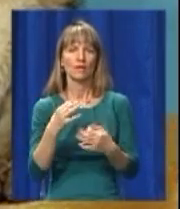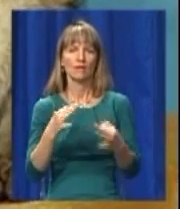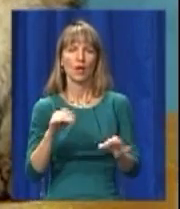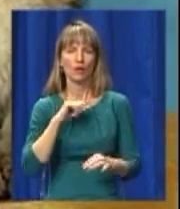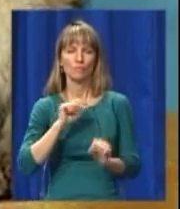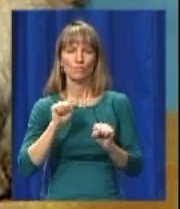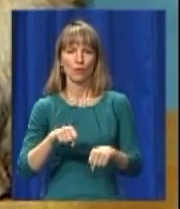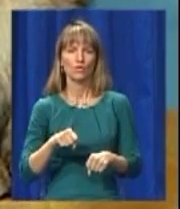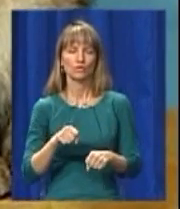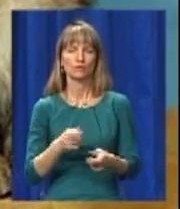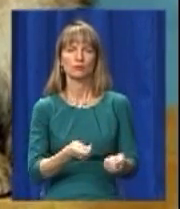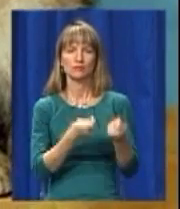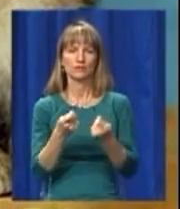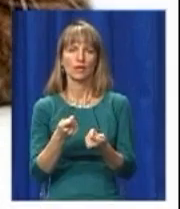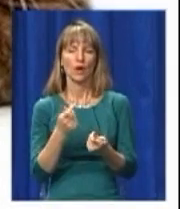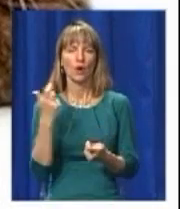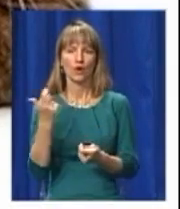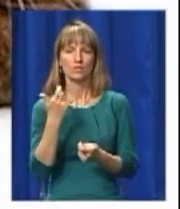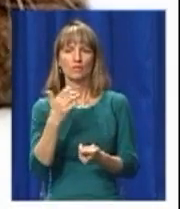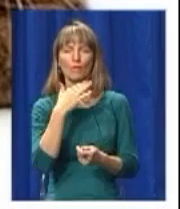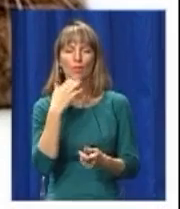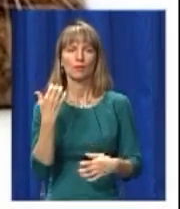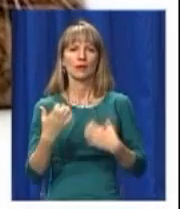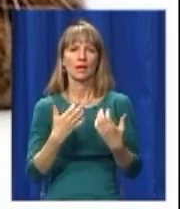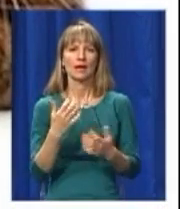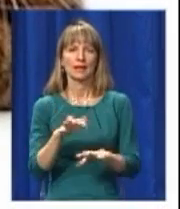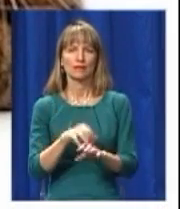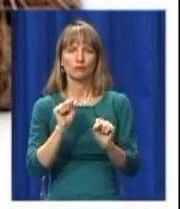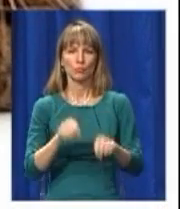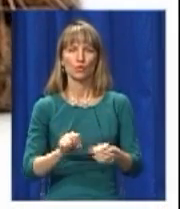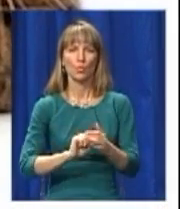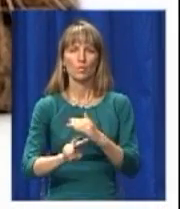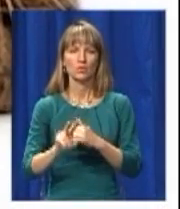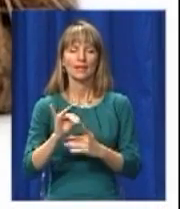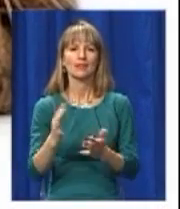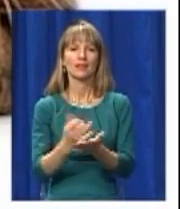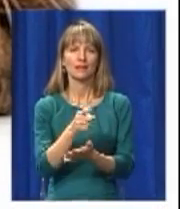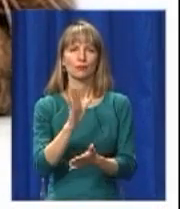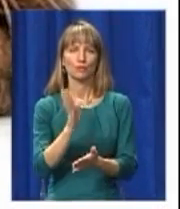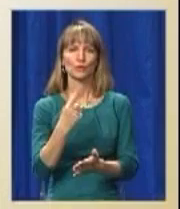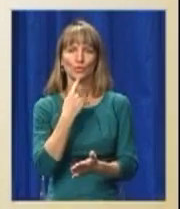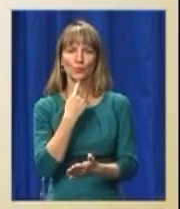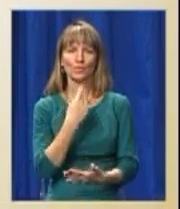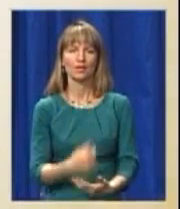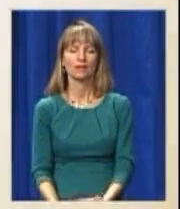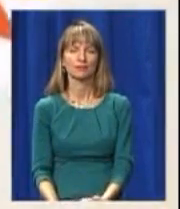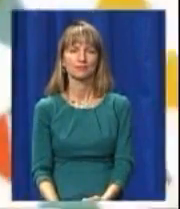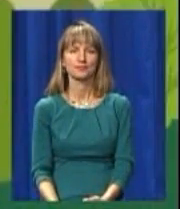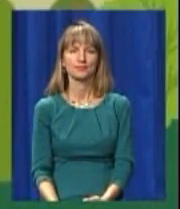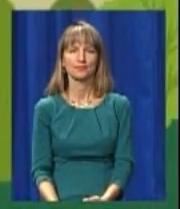може заподіяти господареві багато клопоту. Кішка може втекти, і знайти її буде непросто.